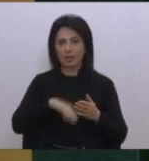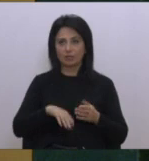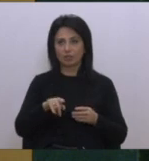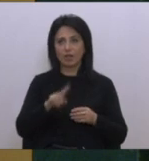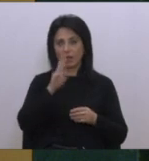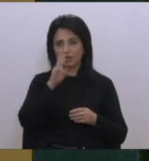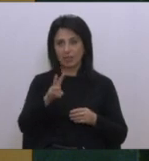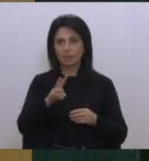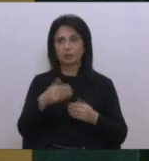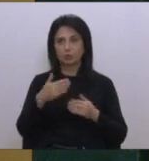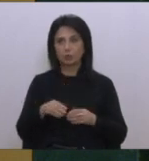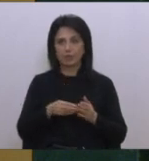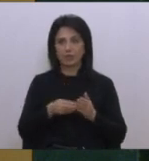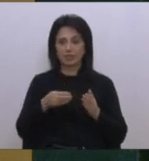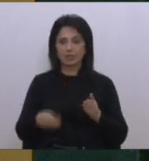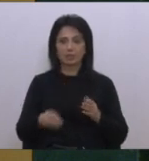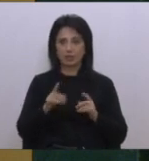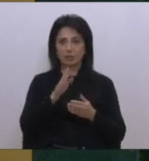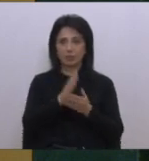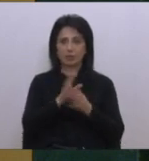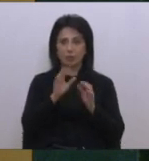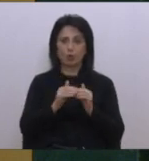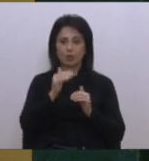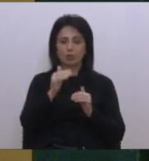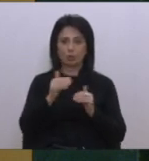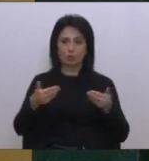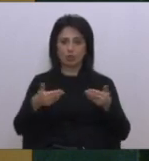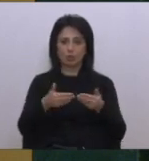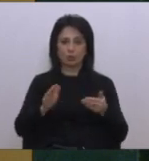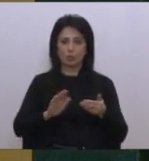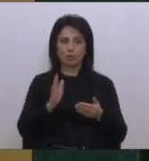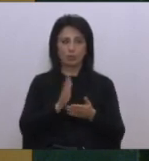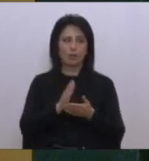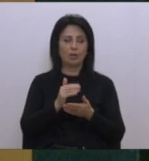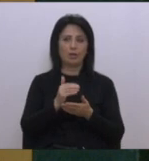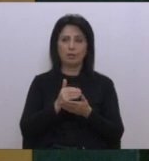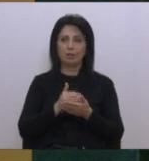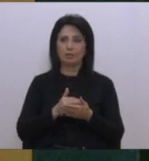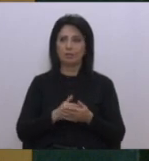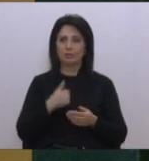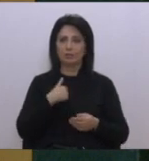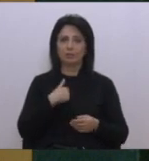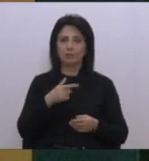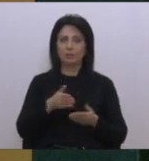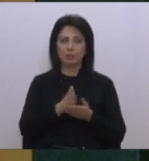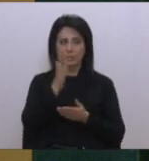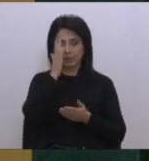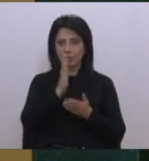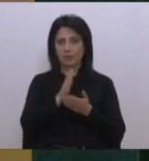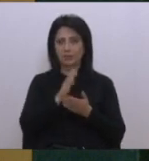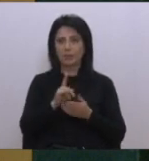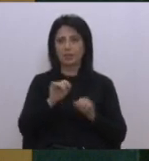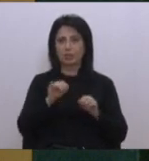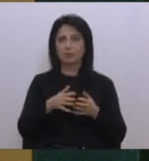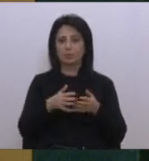და ანაზღაურებადიც უკვე დისკრიმინაციულია და პირდაპირ კონსტიტუციასთან შეუსაბამობაში მოვა და ჩვენი მიზანი არის რომ რა